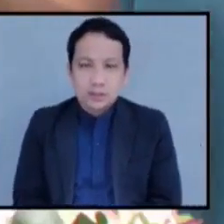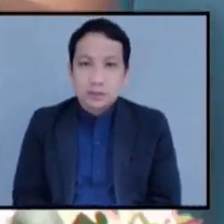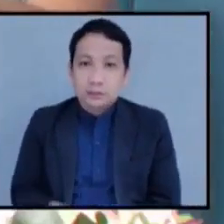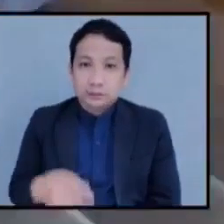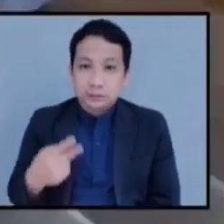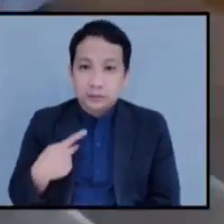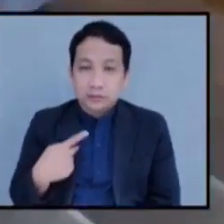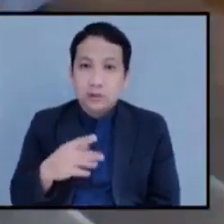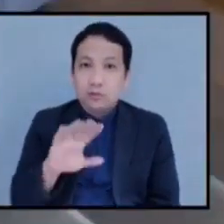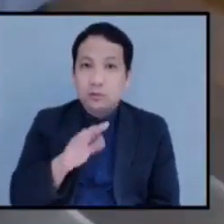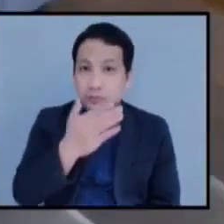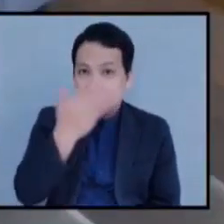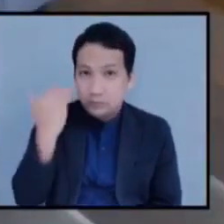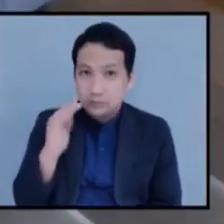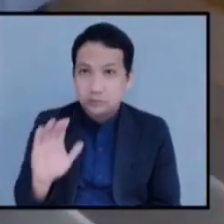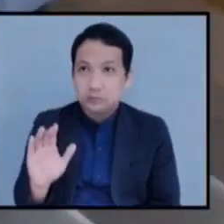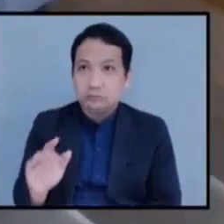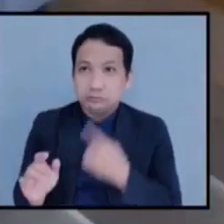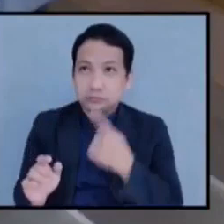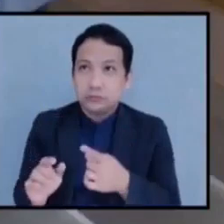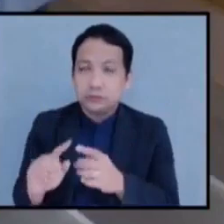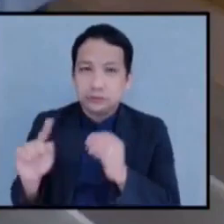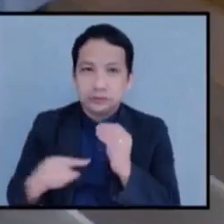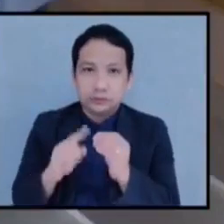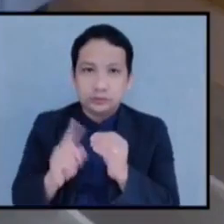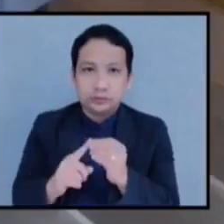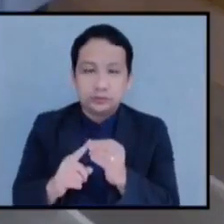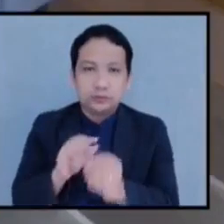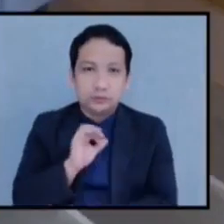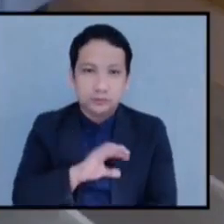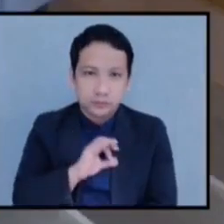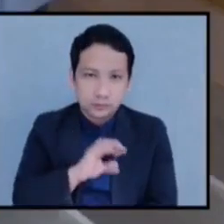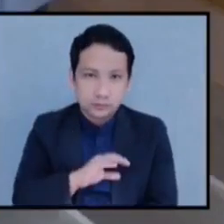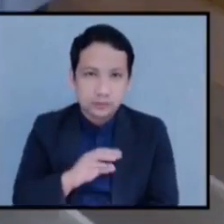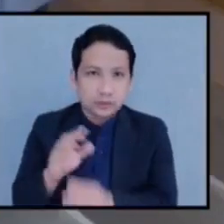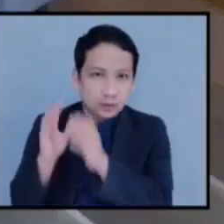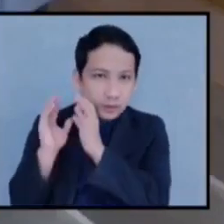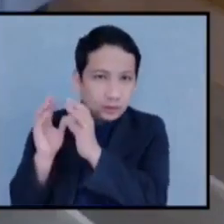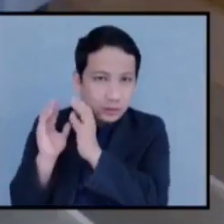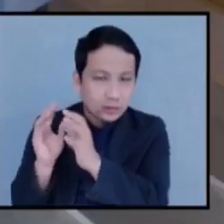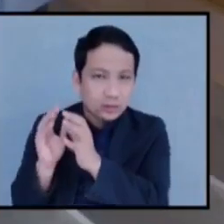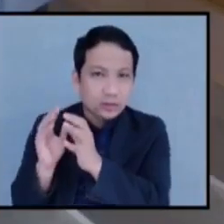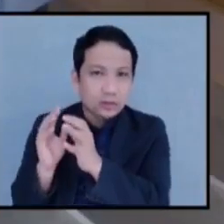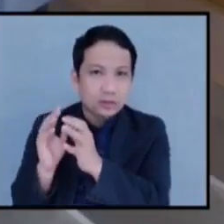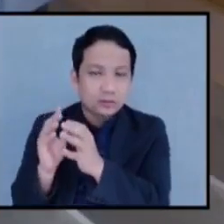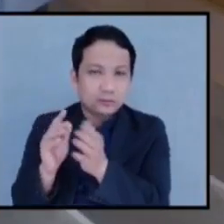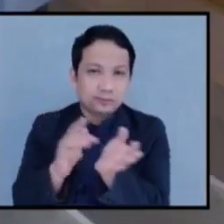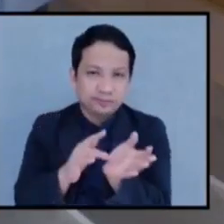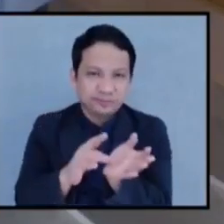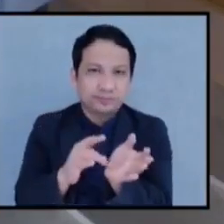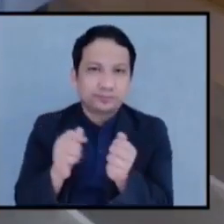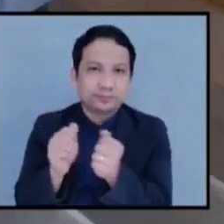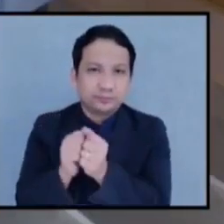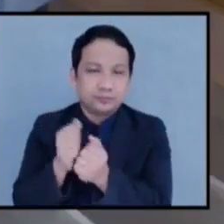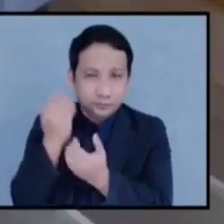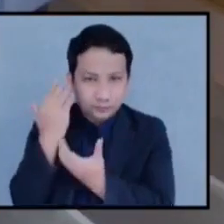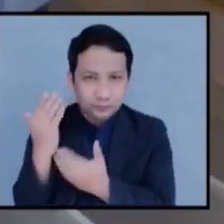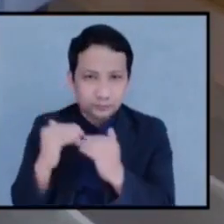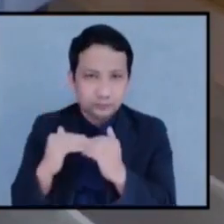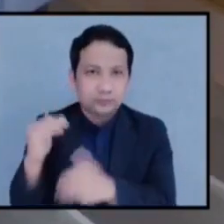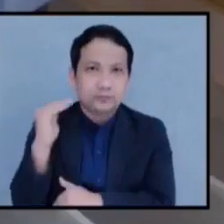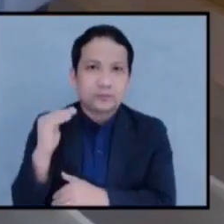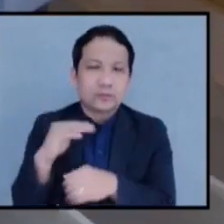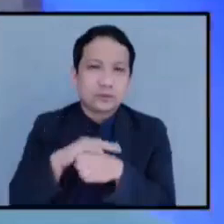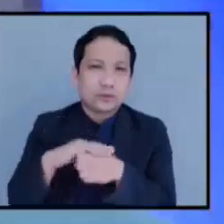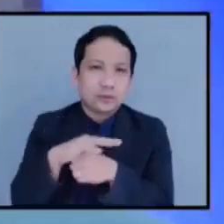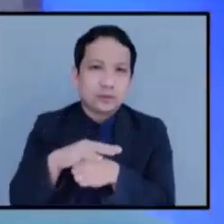nating baliwalain at nabanggit nga kanina yung mga benepisyo ng nyug. Ay ating po yung i-take advantage para mapataas natin yung local demand. Alright,